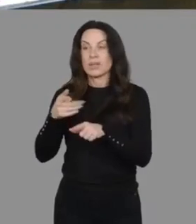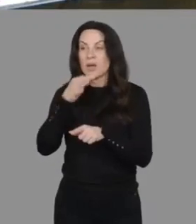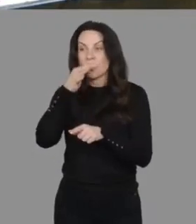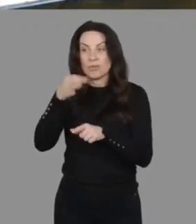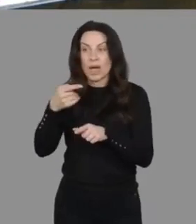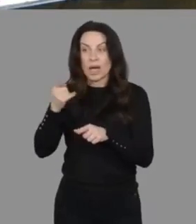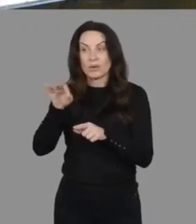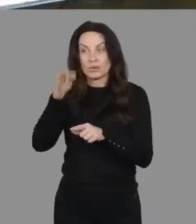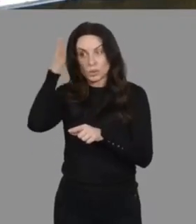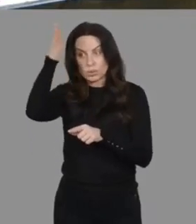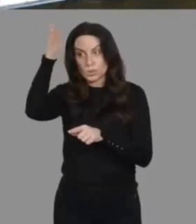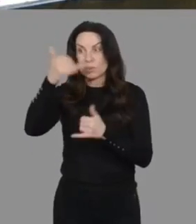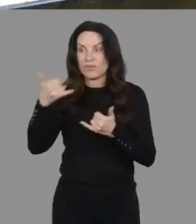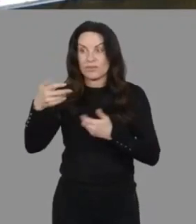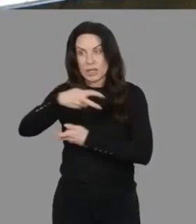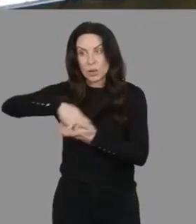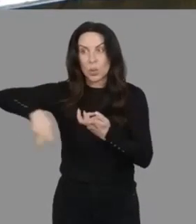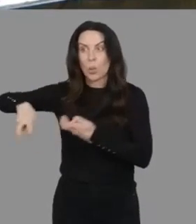umsehen.